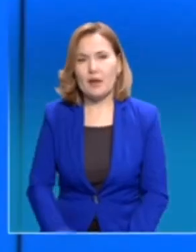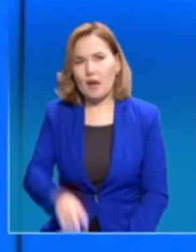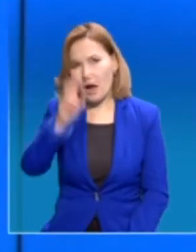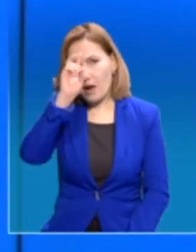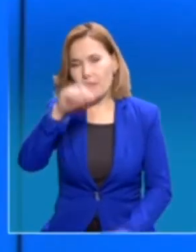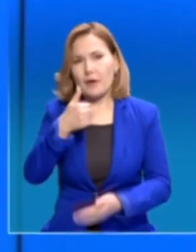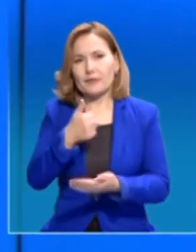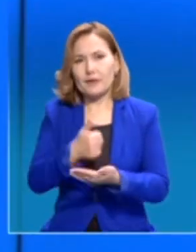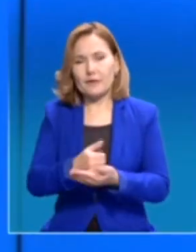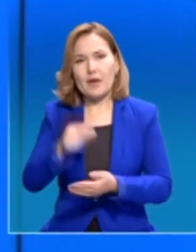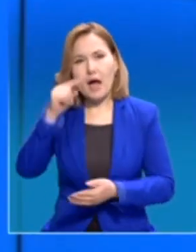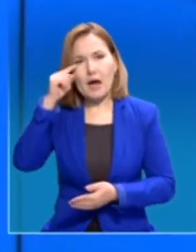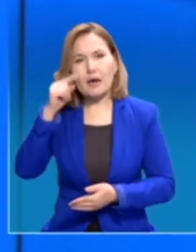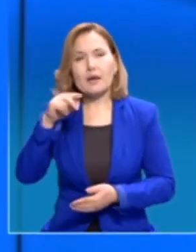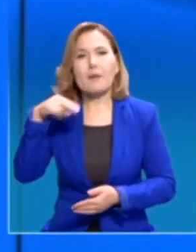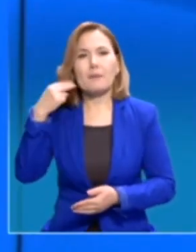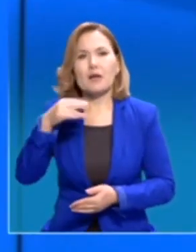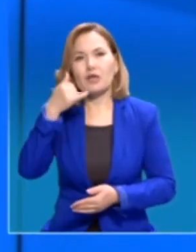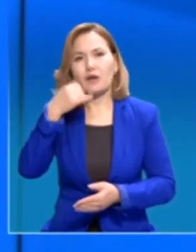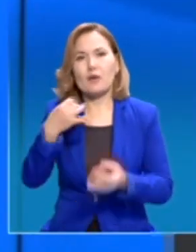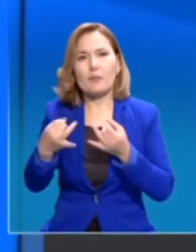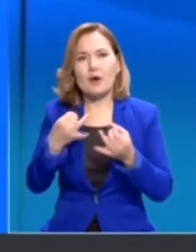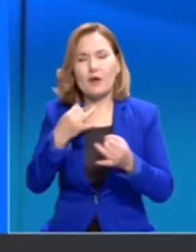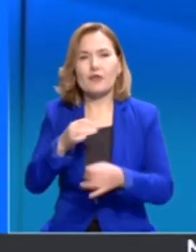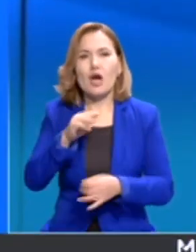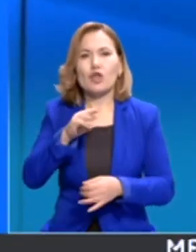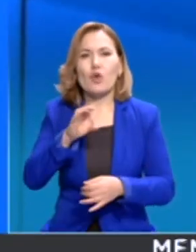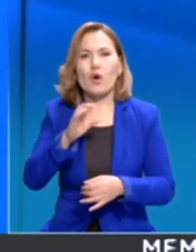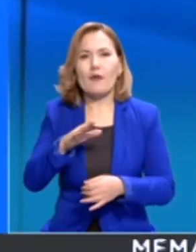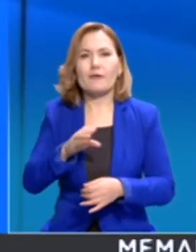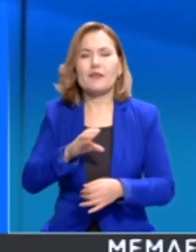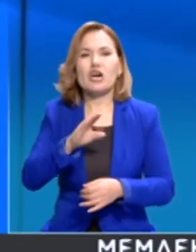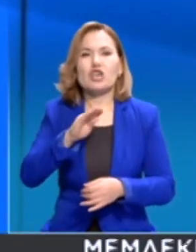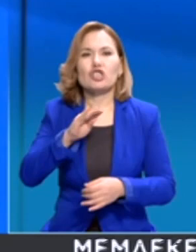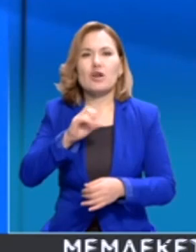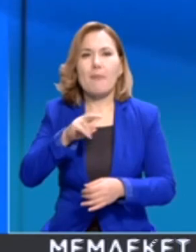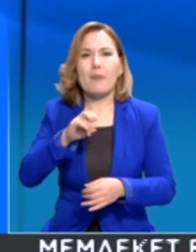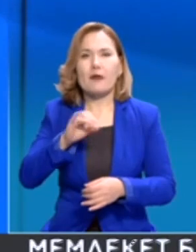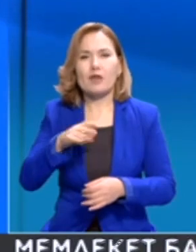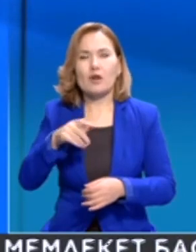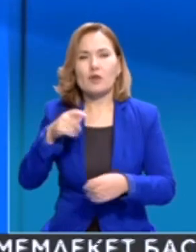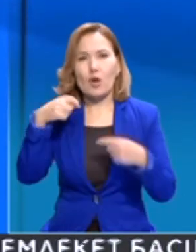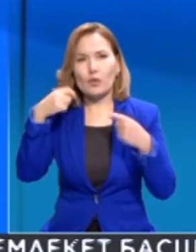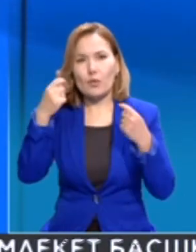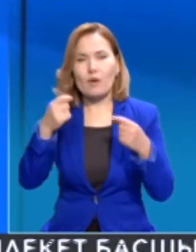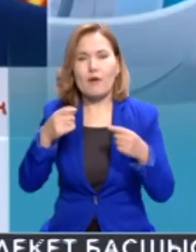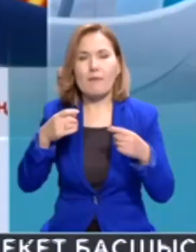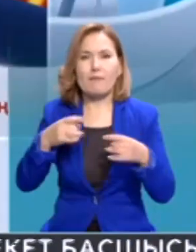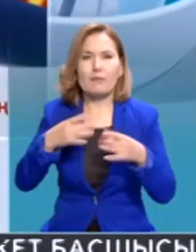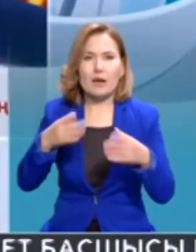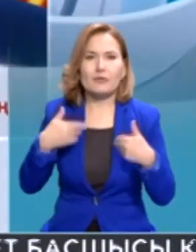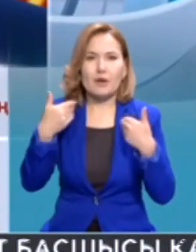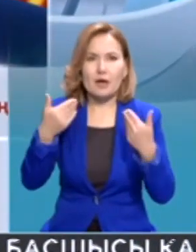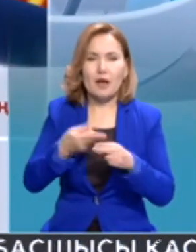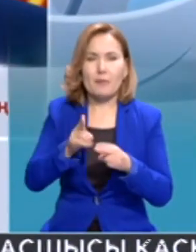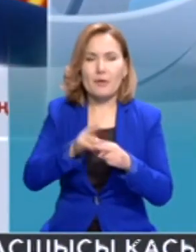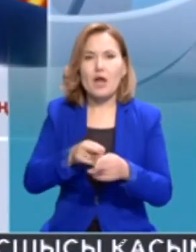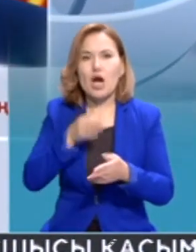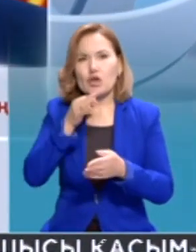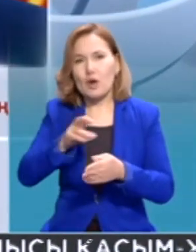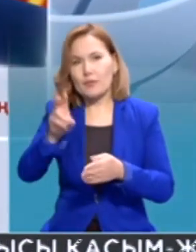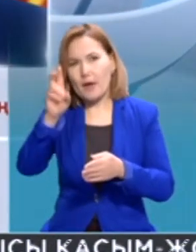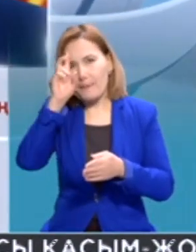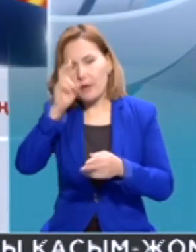Мемлекет басшысы Қырғызстан президентімен телефонмен сөйлесті. Қасым Жомарт Тоқаев Садыр Жапаровты туған күнімен құттықтап, оған бақ береке және жауапты